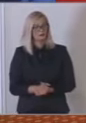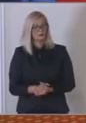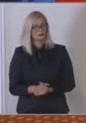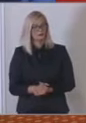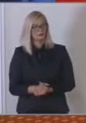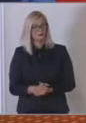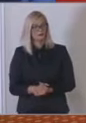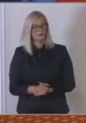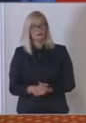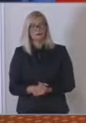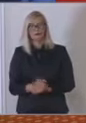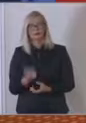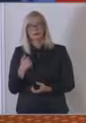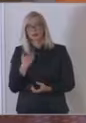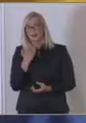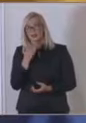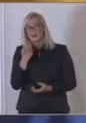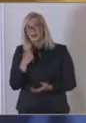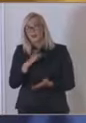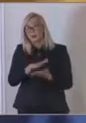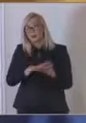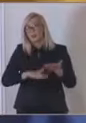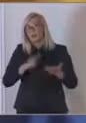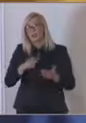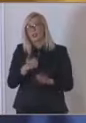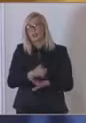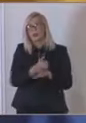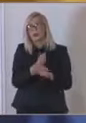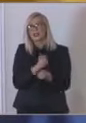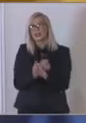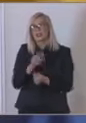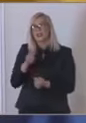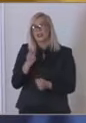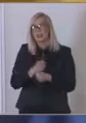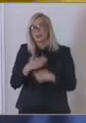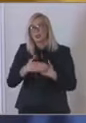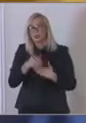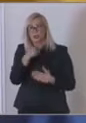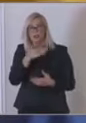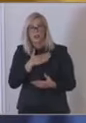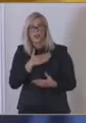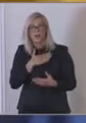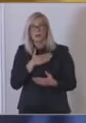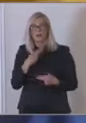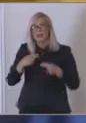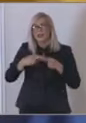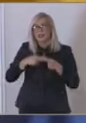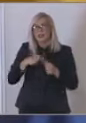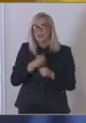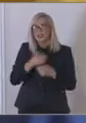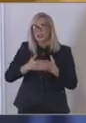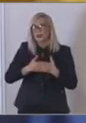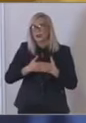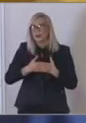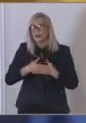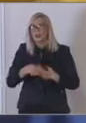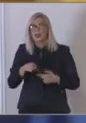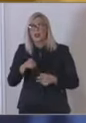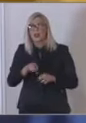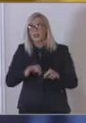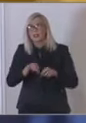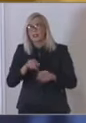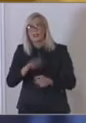falëndrova qysh në fillim kryeministrin Zaev për një bashkëpunim që kemi pas shumë të ngushtë në menaxhimin e pandemisë.